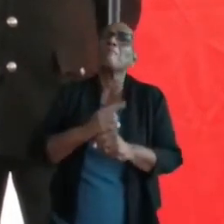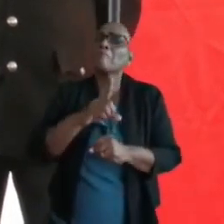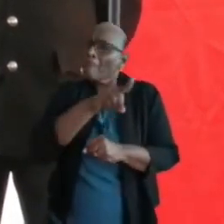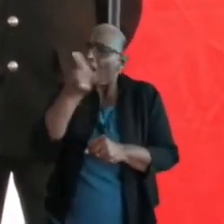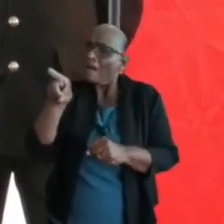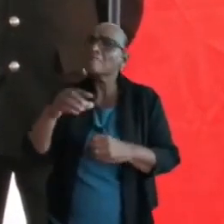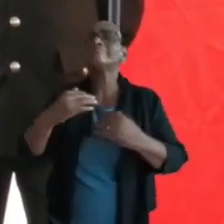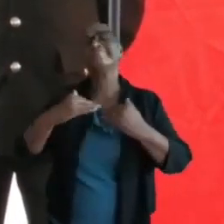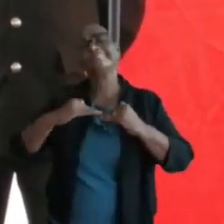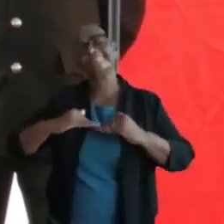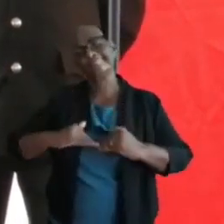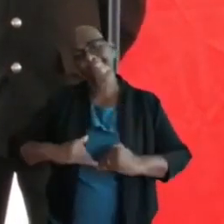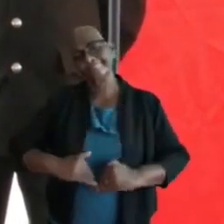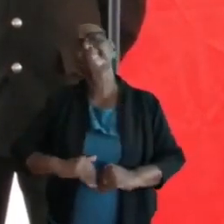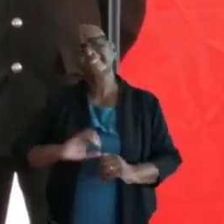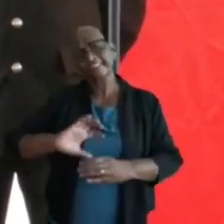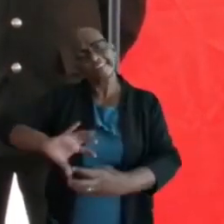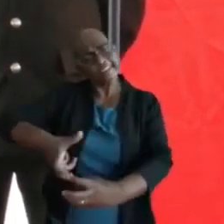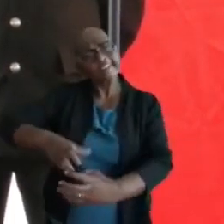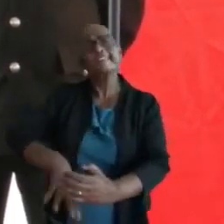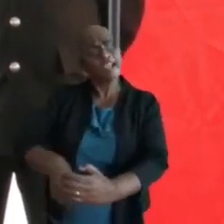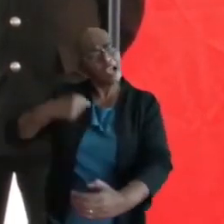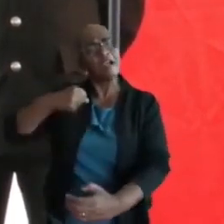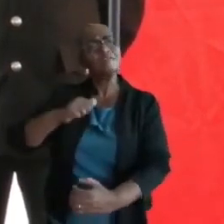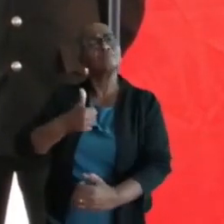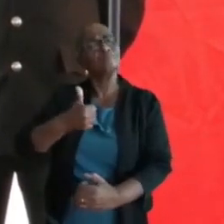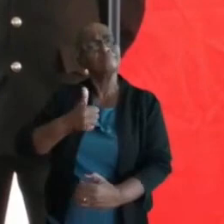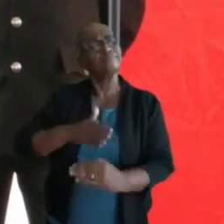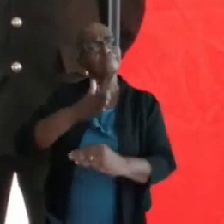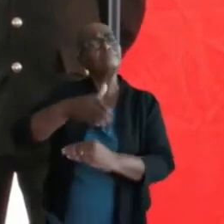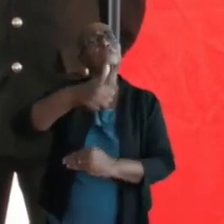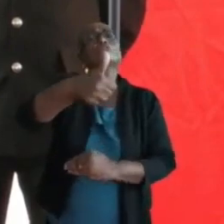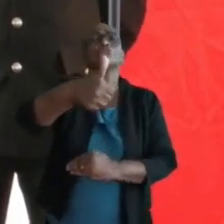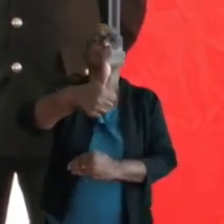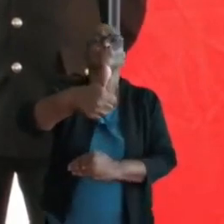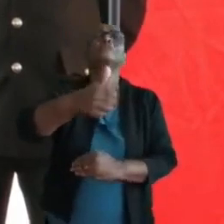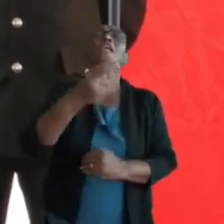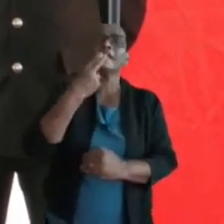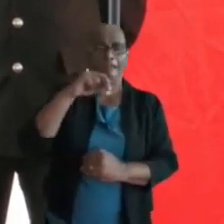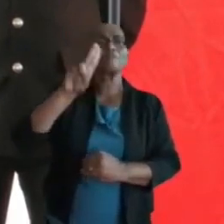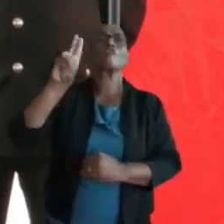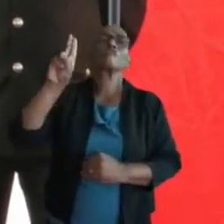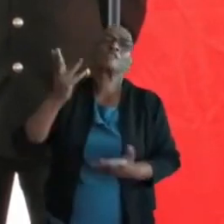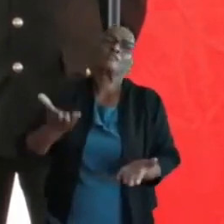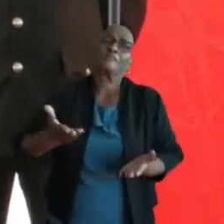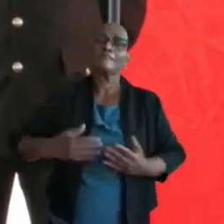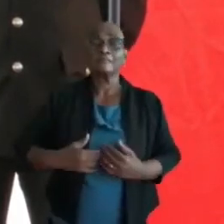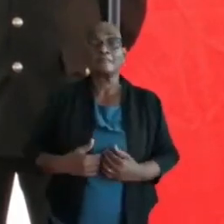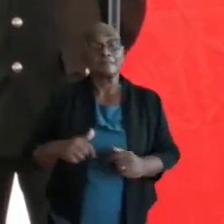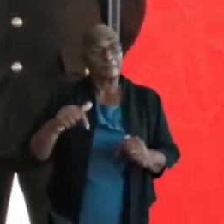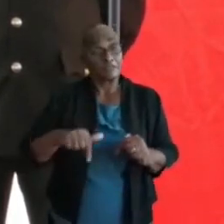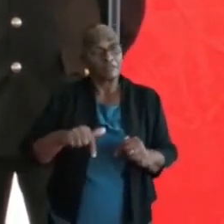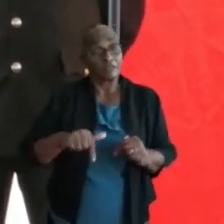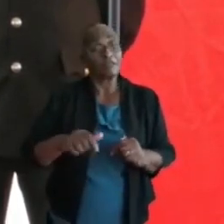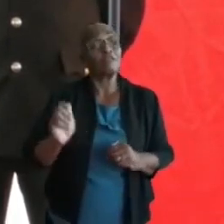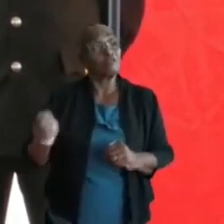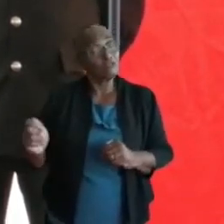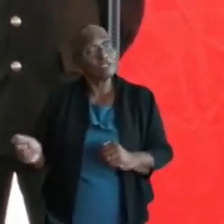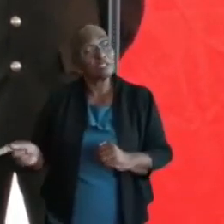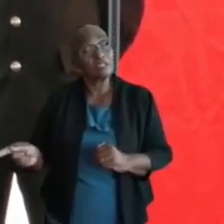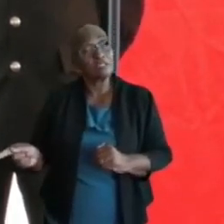we komen uit deze crisis en het komt weer goed. Dat beloof ik u. We zullen, meneer de